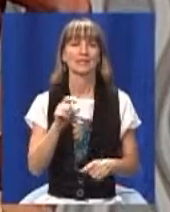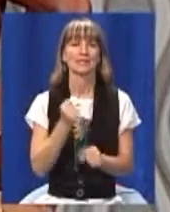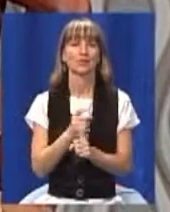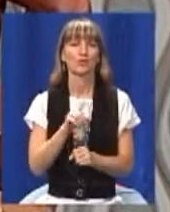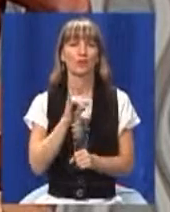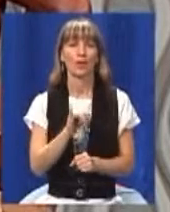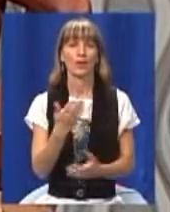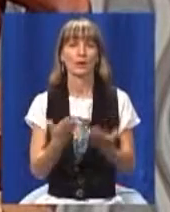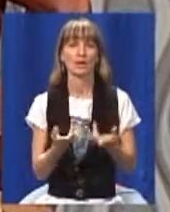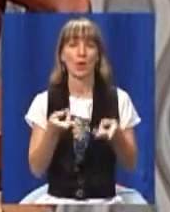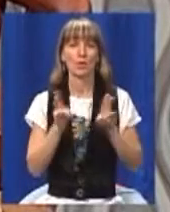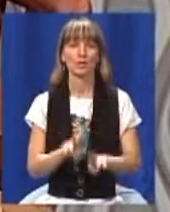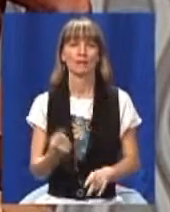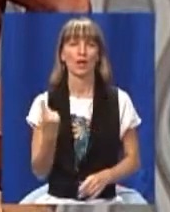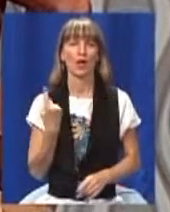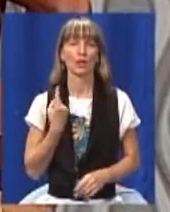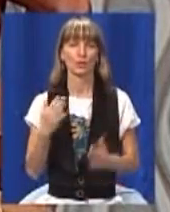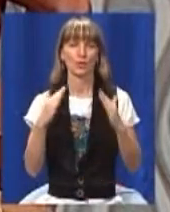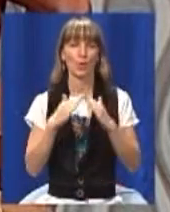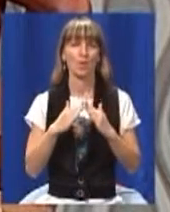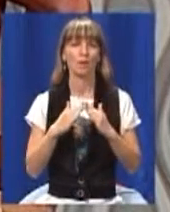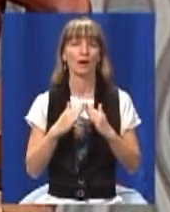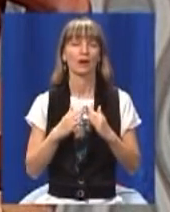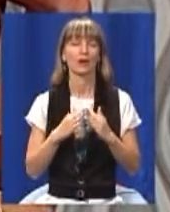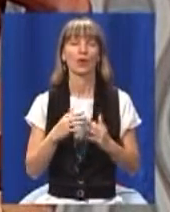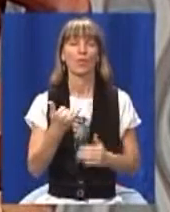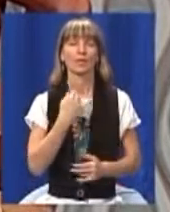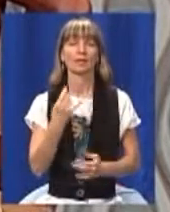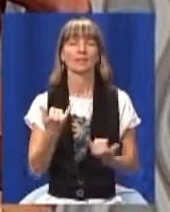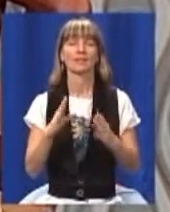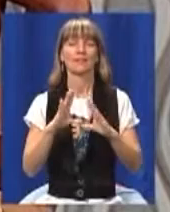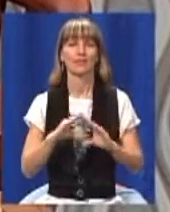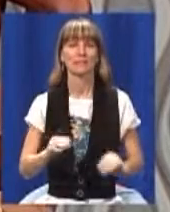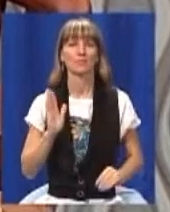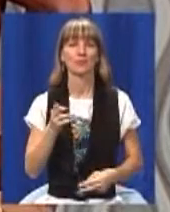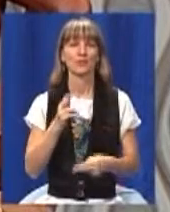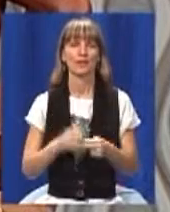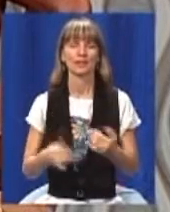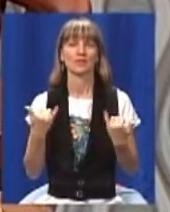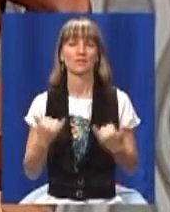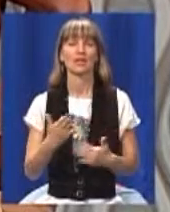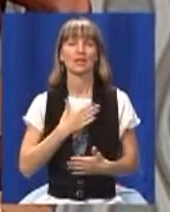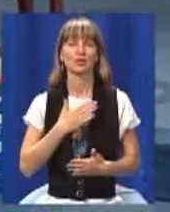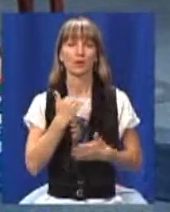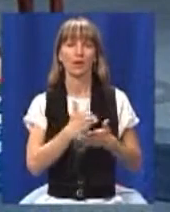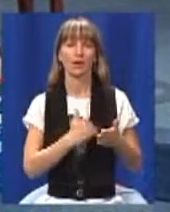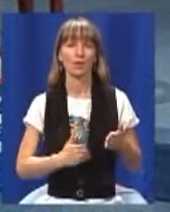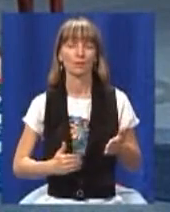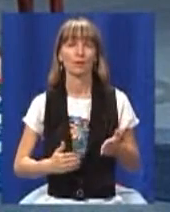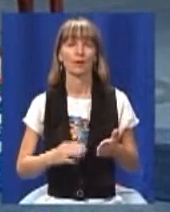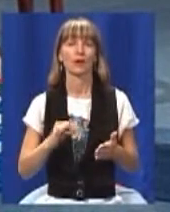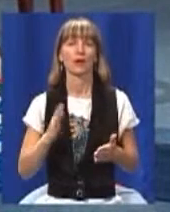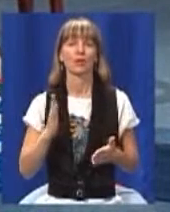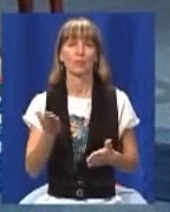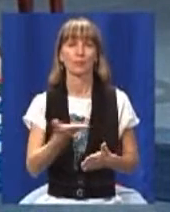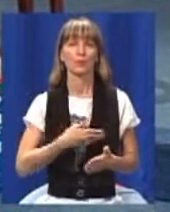її залишити на самоті вдома. У нас на сьогодні все, друзі. Ми будемо завершувати сьогоднішню нашу передачу. Ми